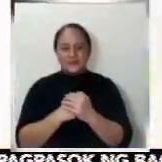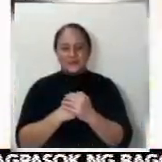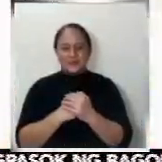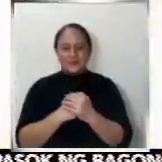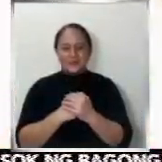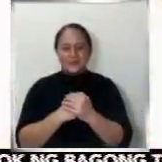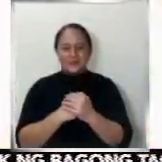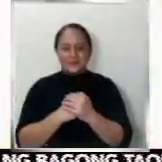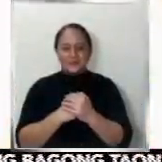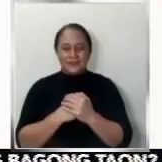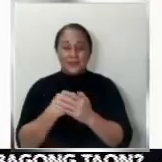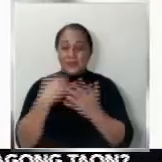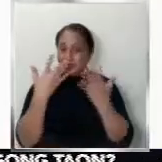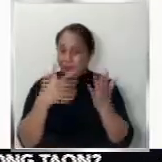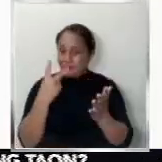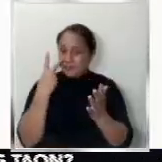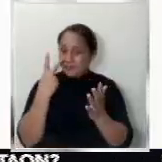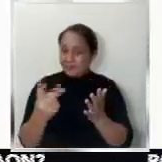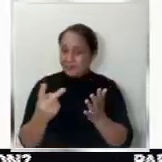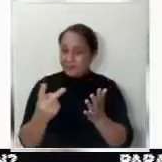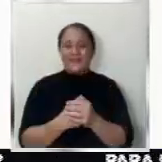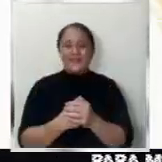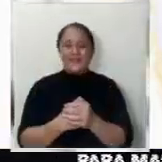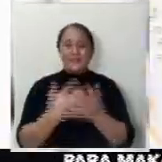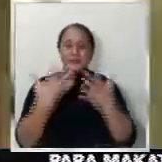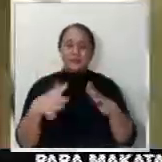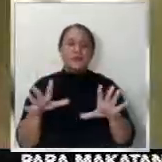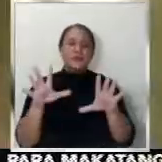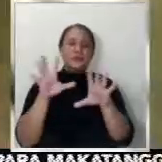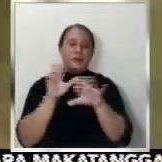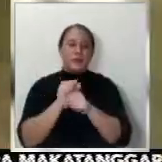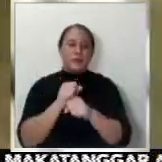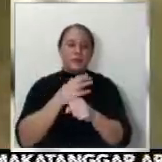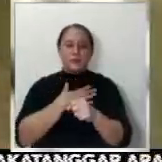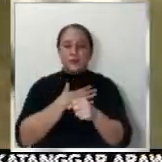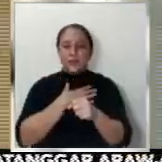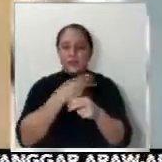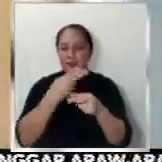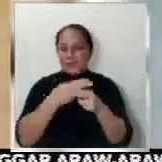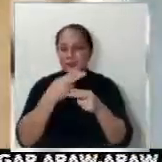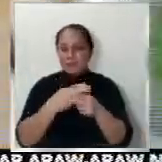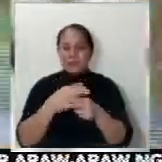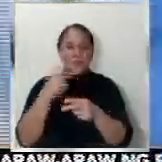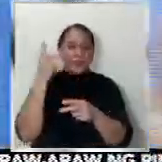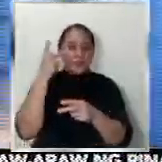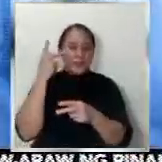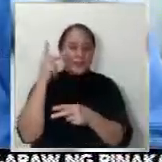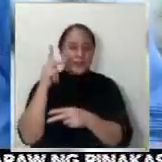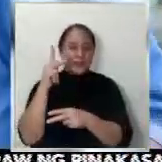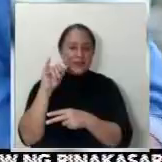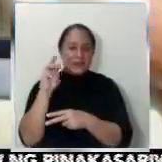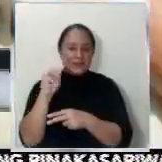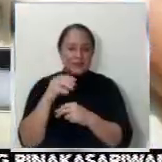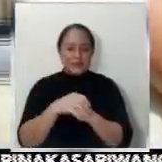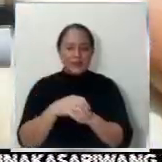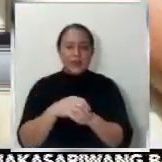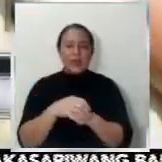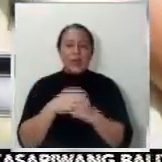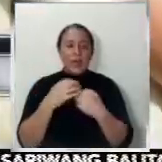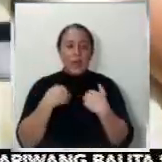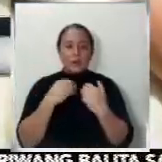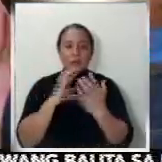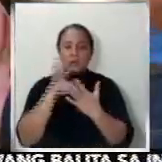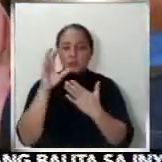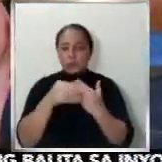Ha! Yan po! Nagawa ko na ngayon ang pangalan ni Kuya Kim. May mga kalendaryo po ako! Ngayon naman, mamimigay tayo